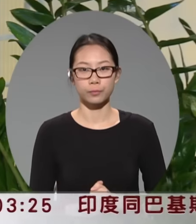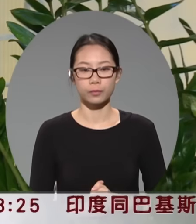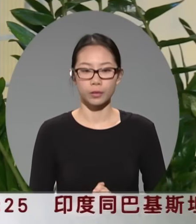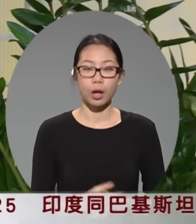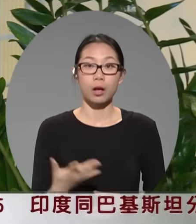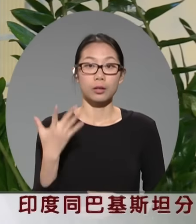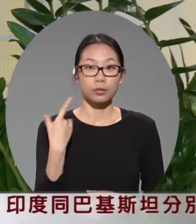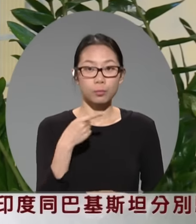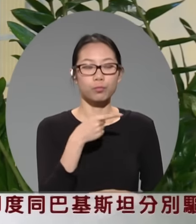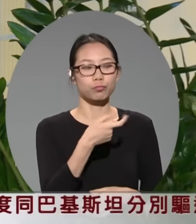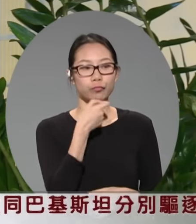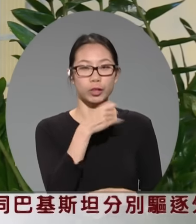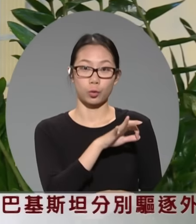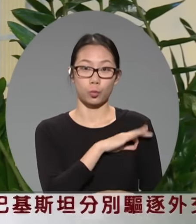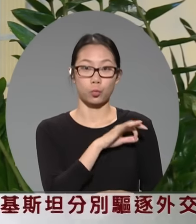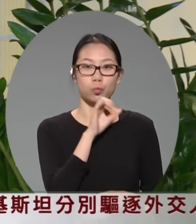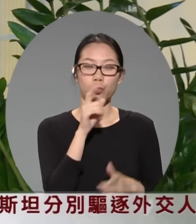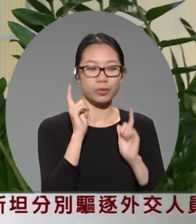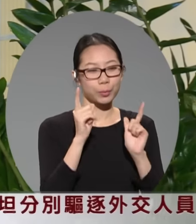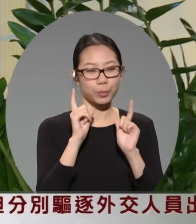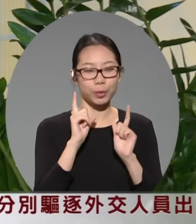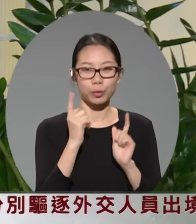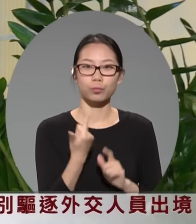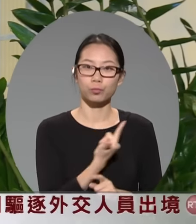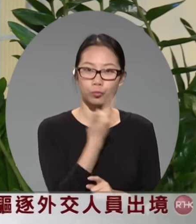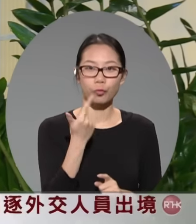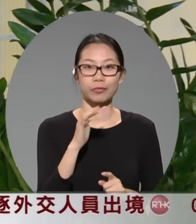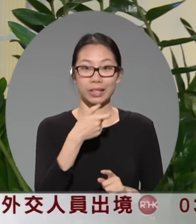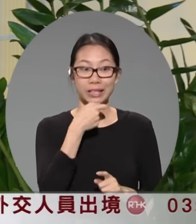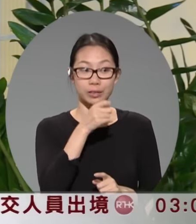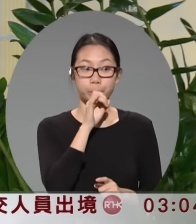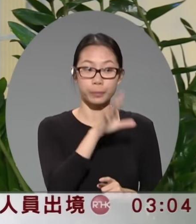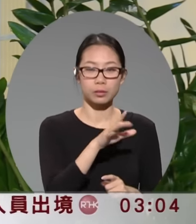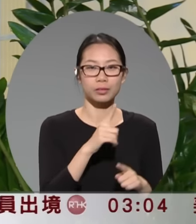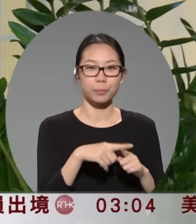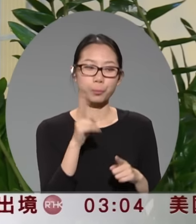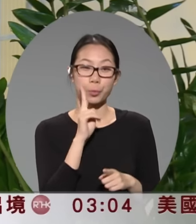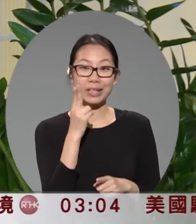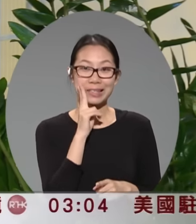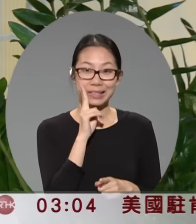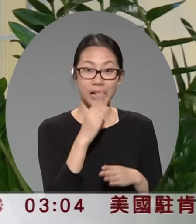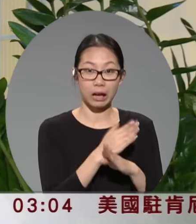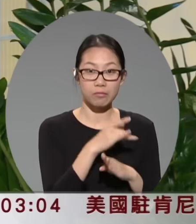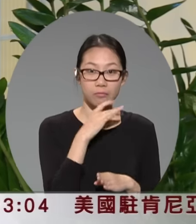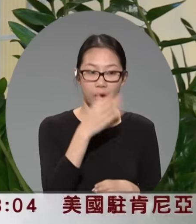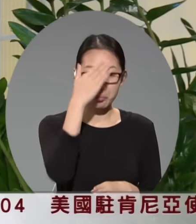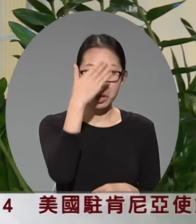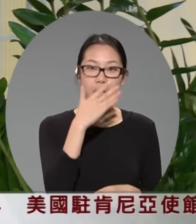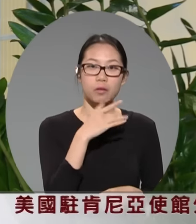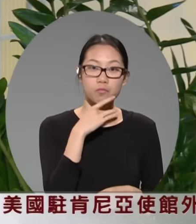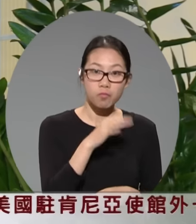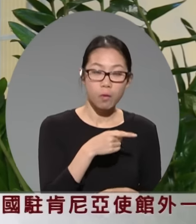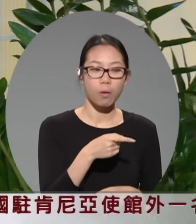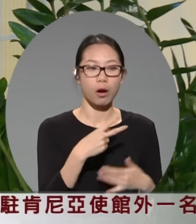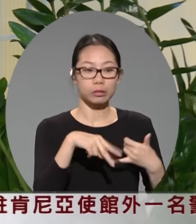昨天胡官在記者會上都算答了很多問題，有記者問他戒了煙未，有什麼病，有沒有去做驗身，這